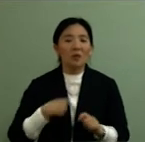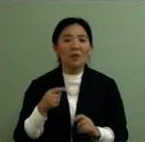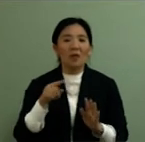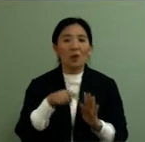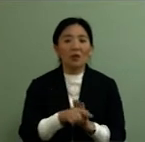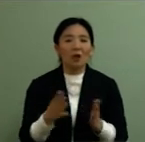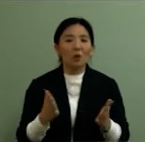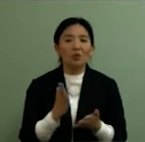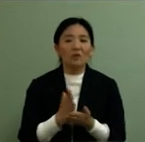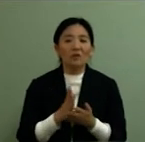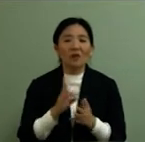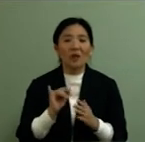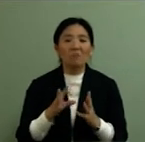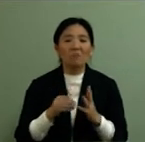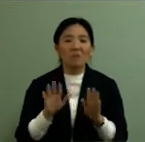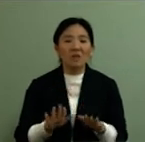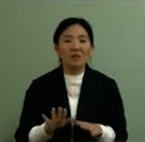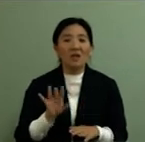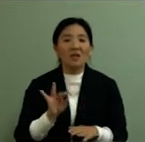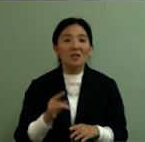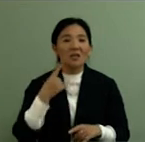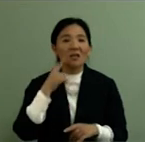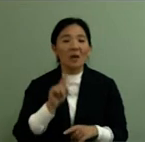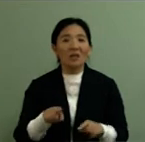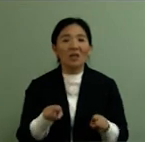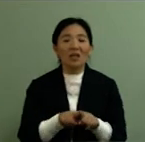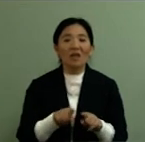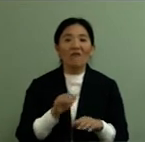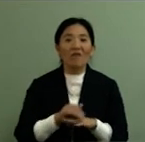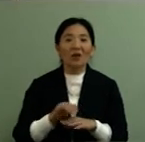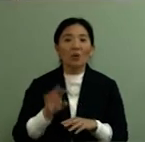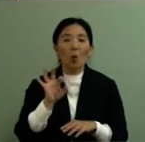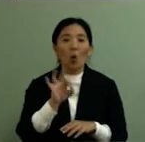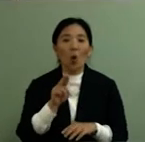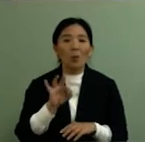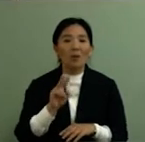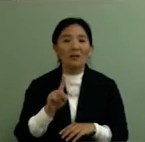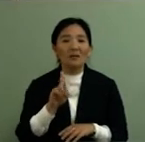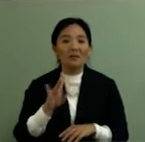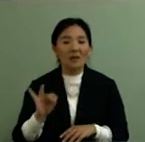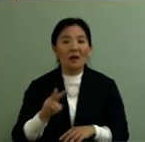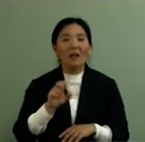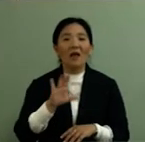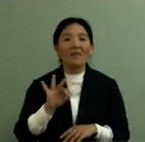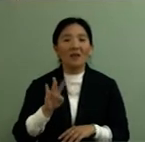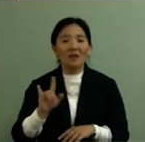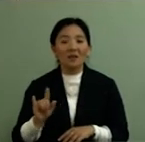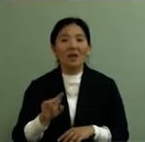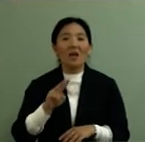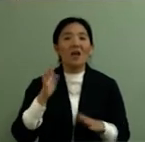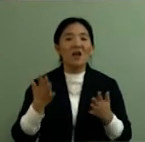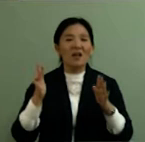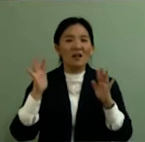компонентам, которые существуют на месте. Или мы с вами знаем такие факторы, как оползни, лавины, или